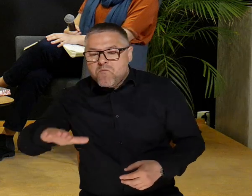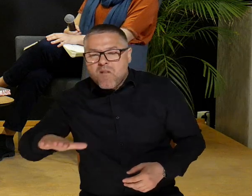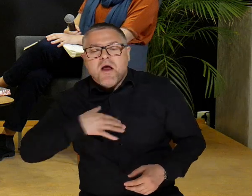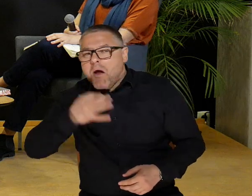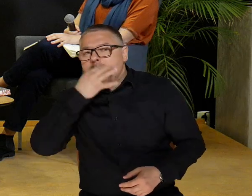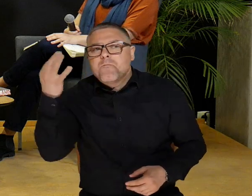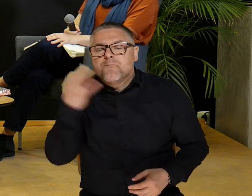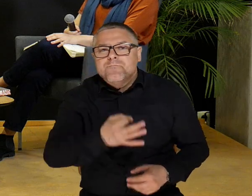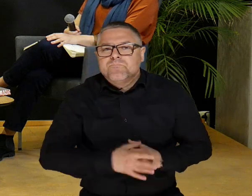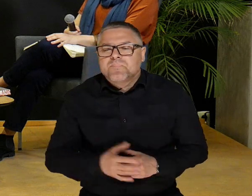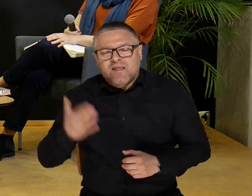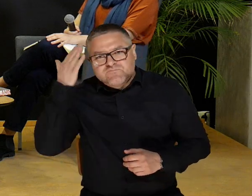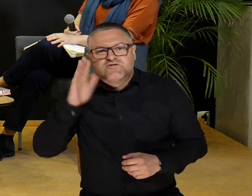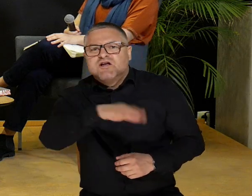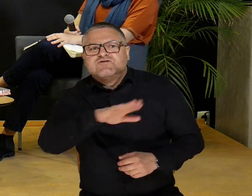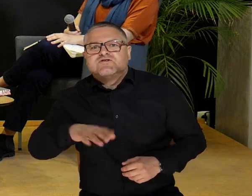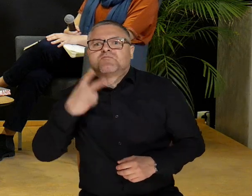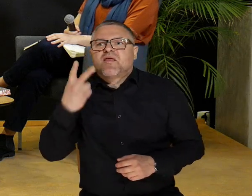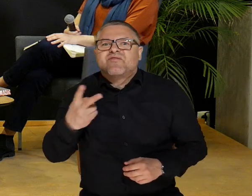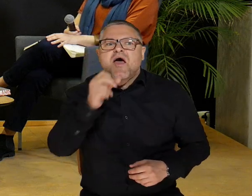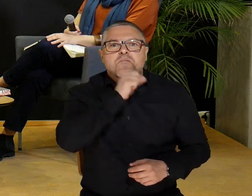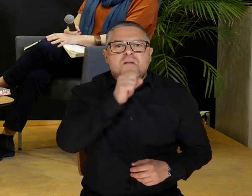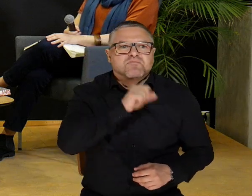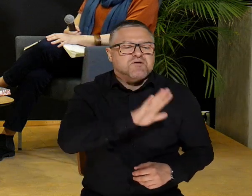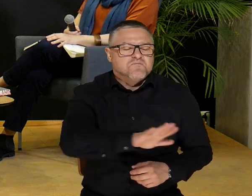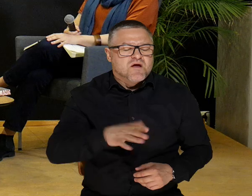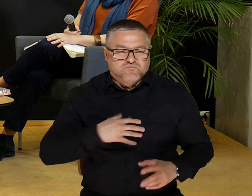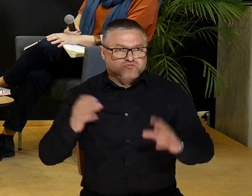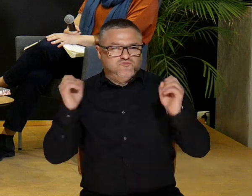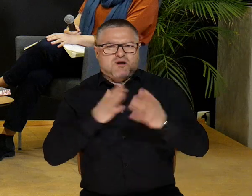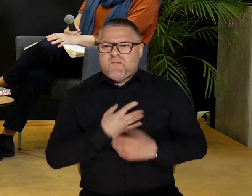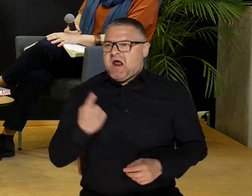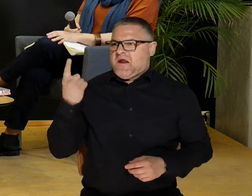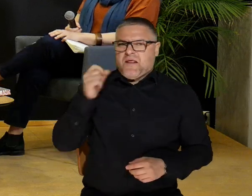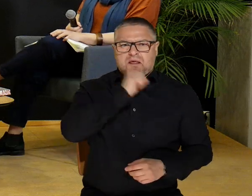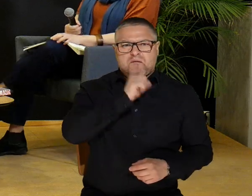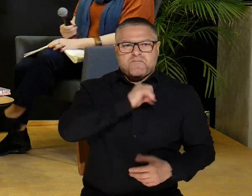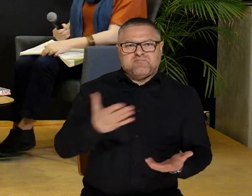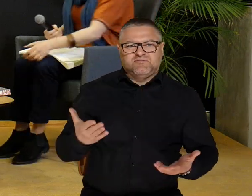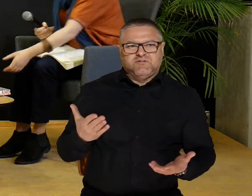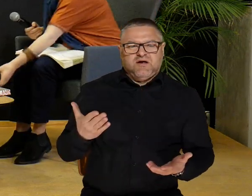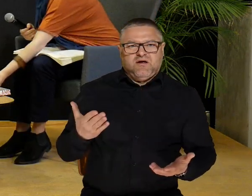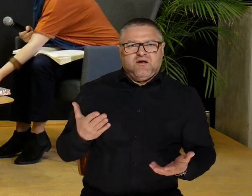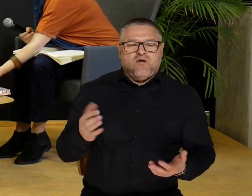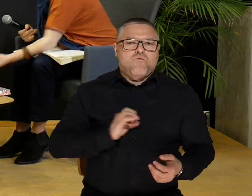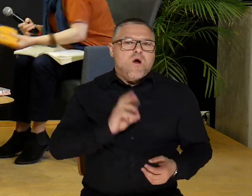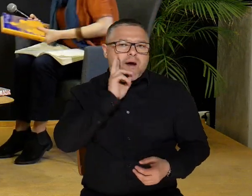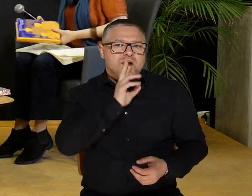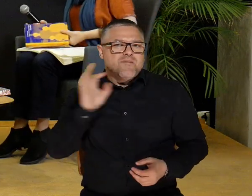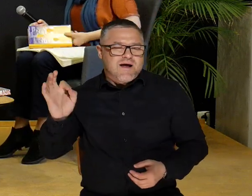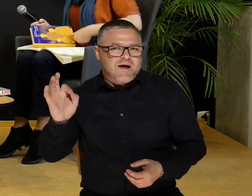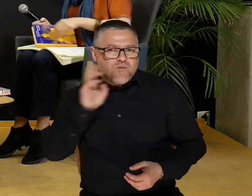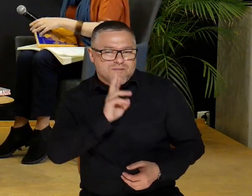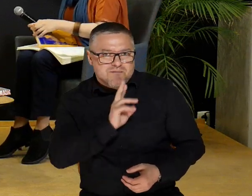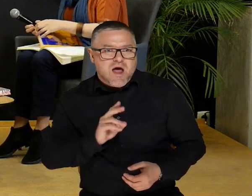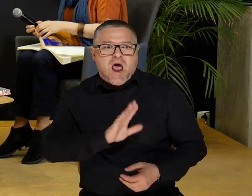zapytałam, dowiedziałam się, że dzieci mają dwie babcie. To było dla mnie zaskoczenie, bo ja miałam tylko jedną tą babcię od strony mamy. A